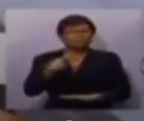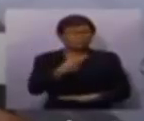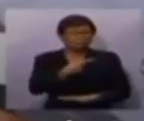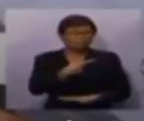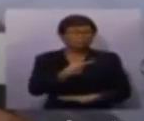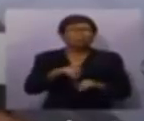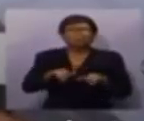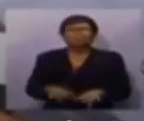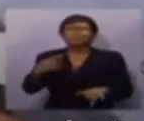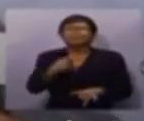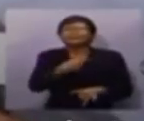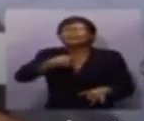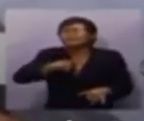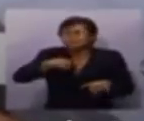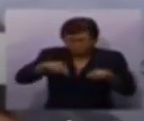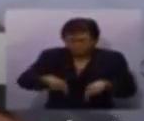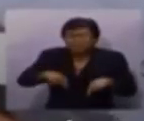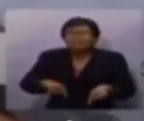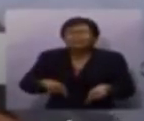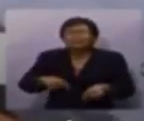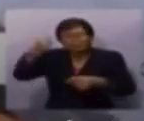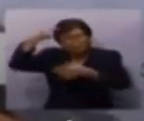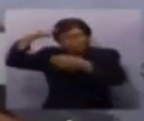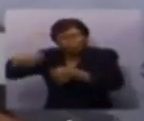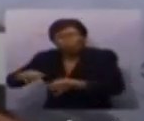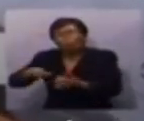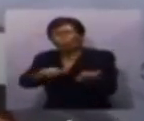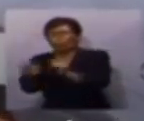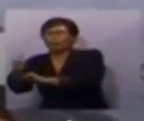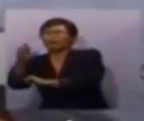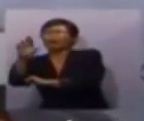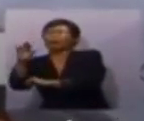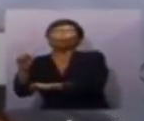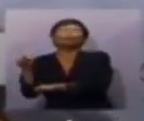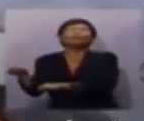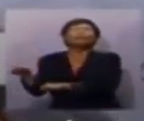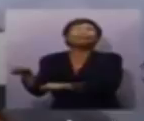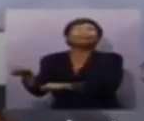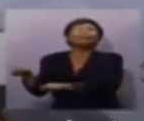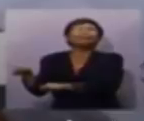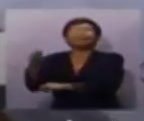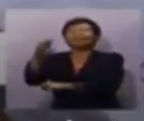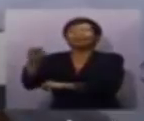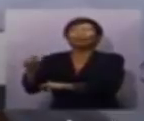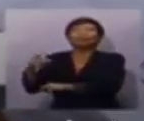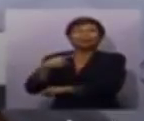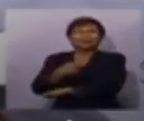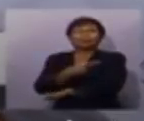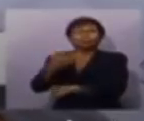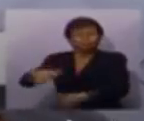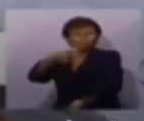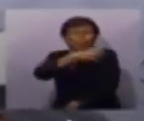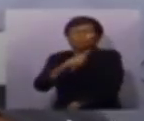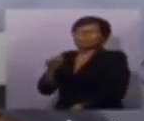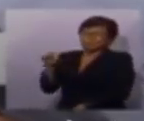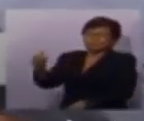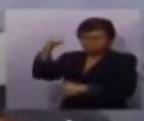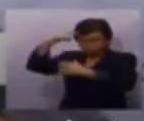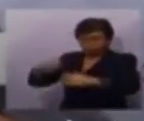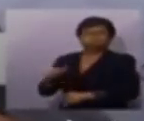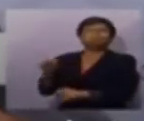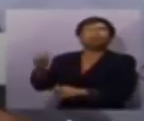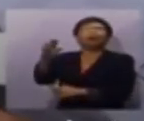kita berada di sini dan keputusan itu dibuat oleh RU yang telah pun kita beri kuasa untuk dia buat